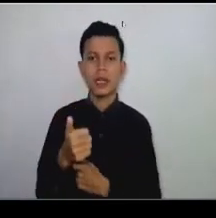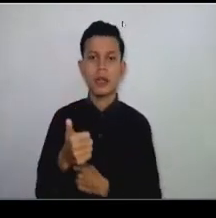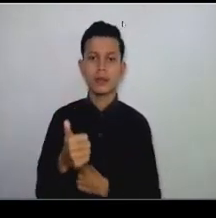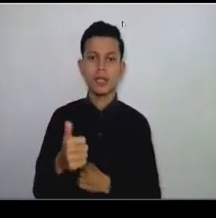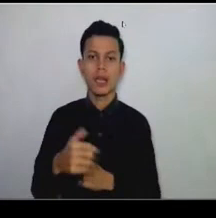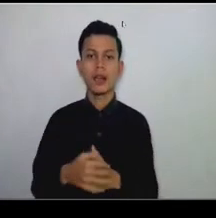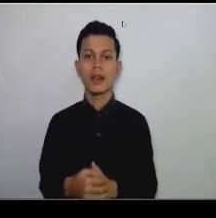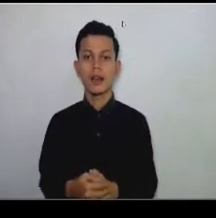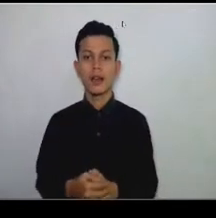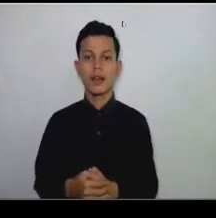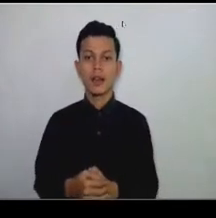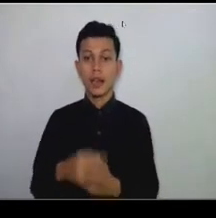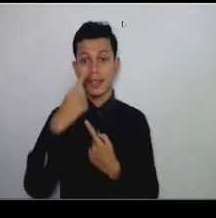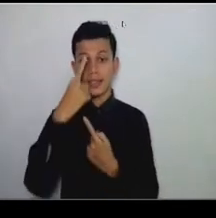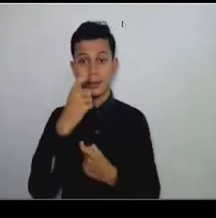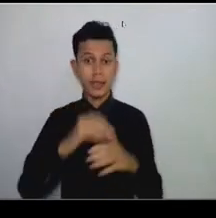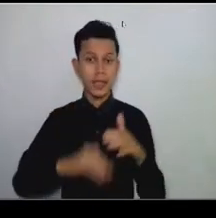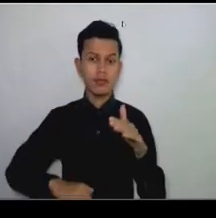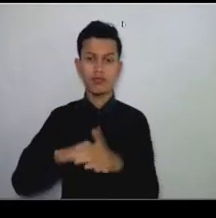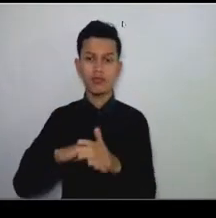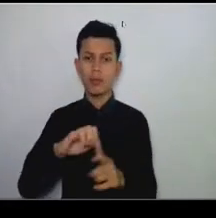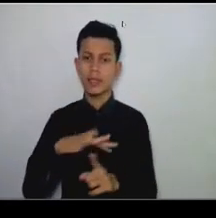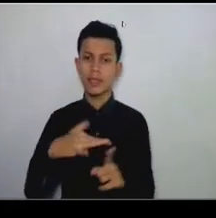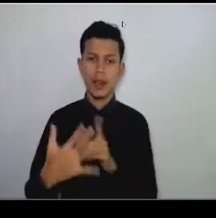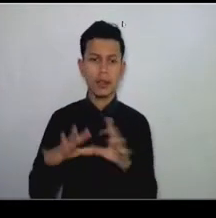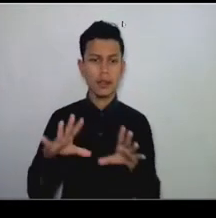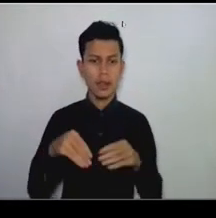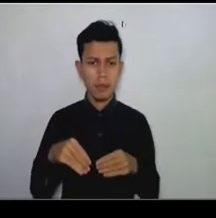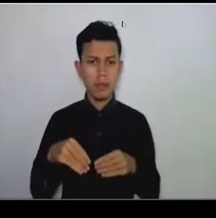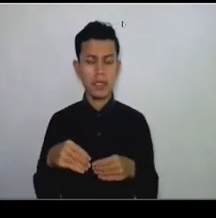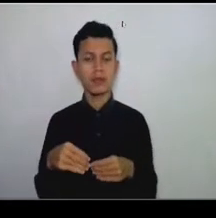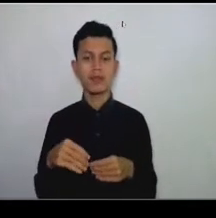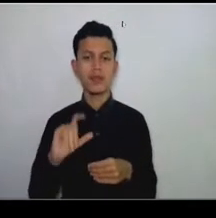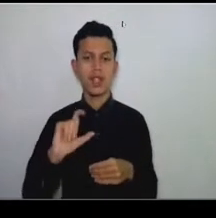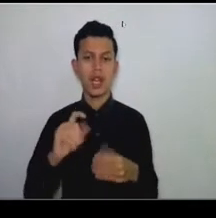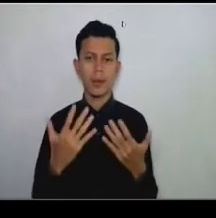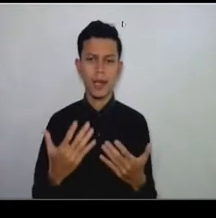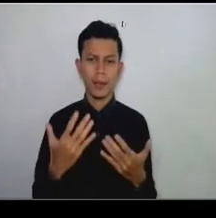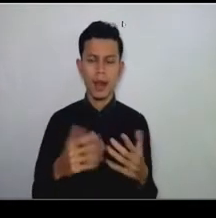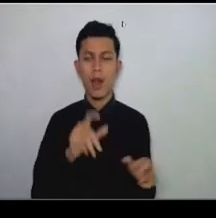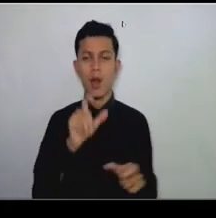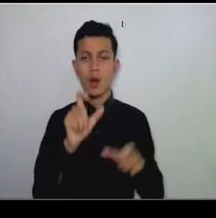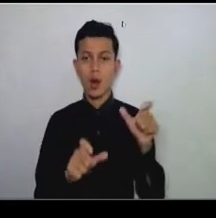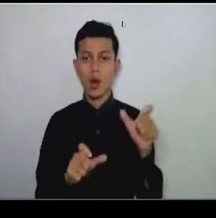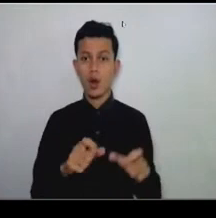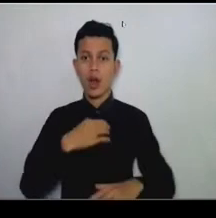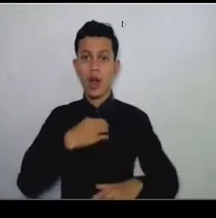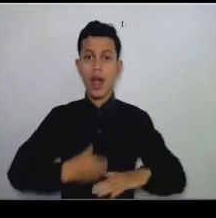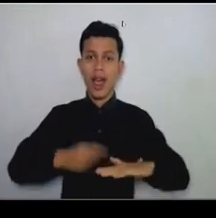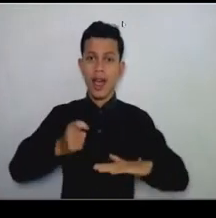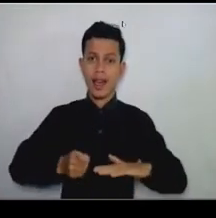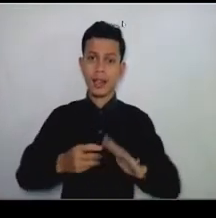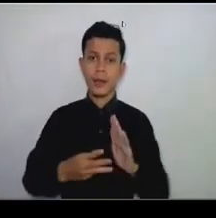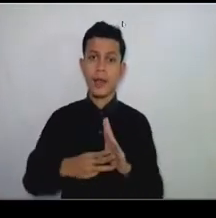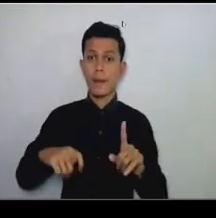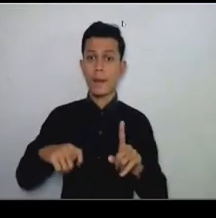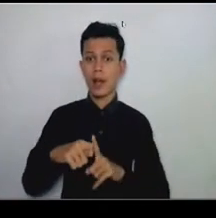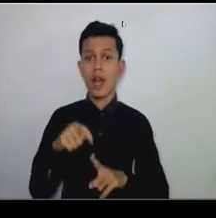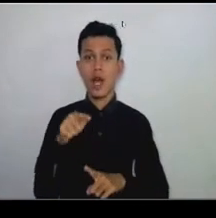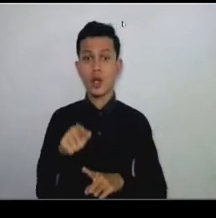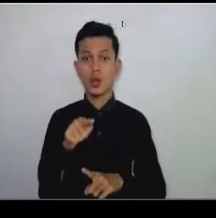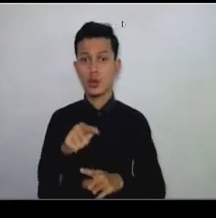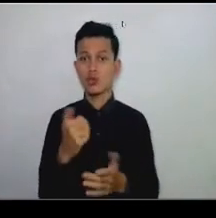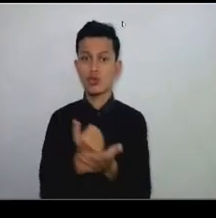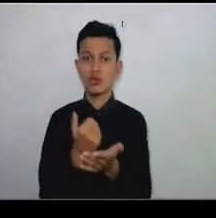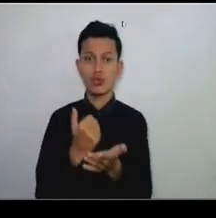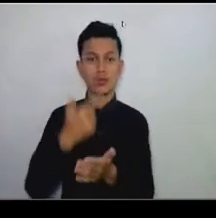sementara itu kepercayaan penuh Rakyat hanya akan didapat manakala sosok-sosok yang memegang jabatan hakim konstitusi bukan hanya benar-benar